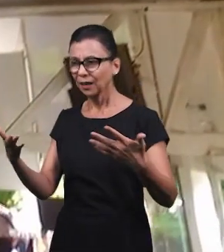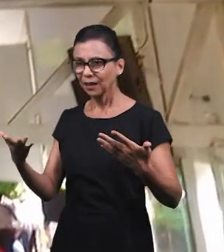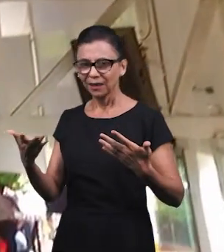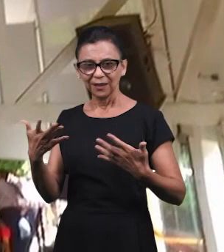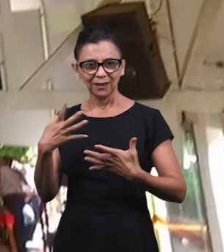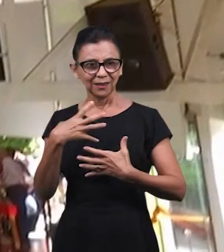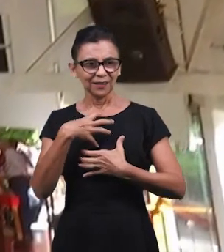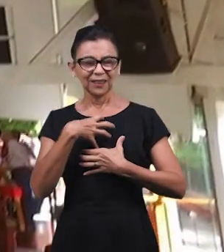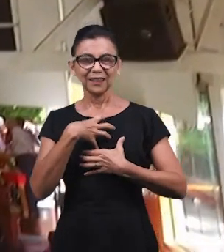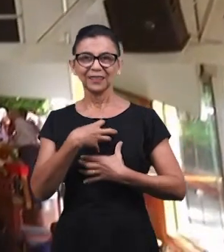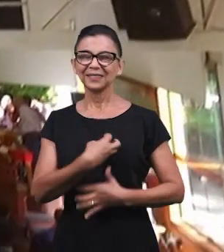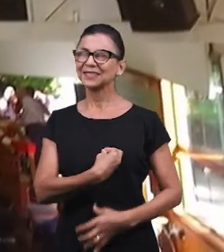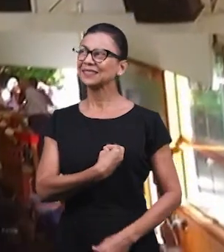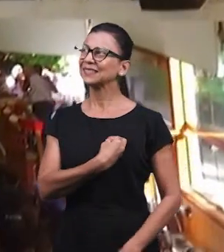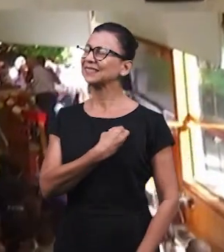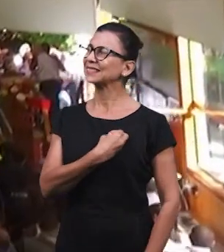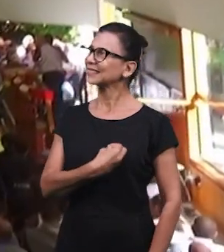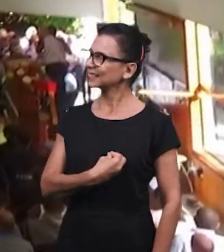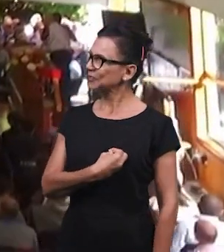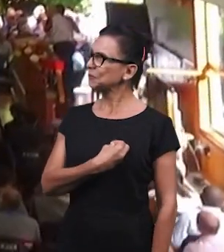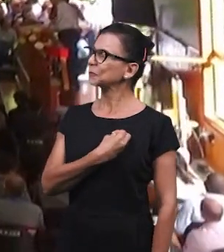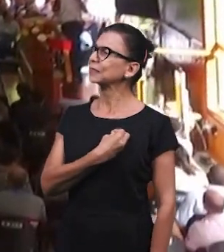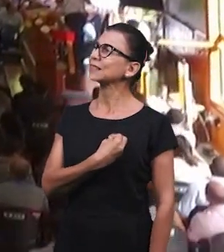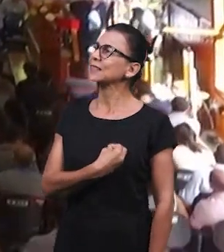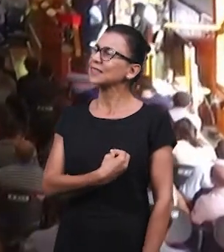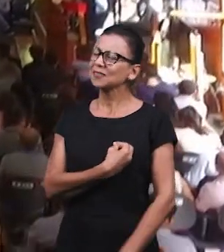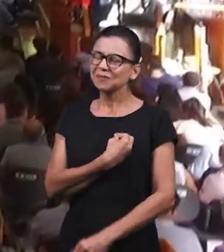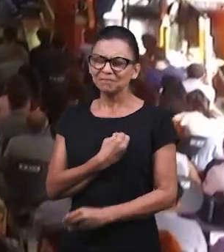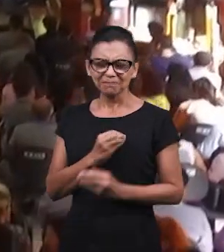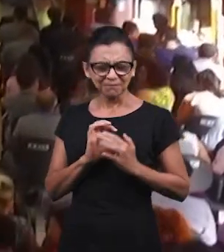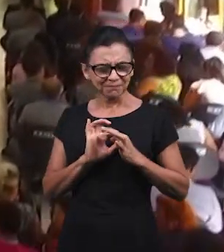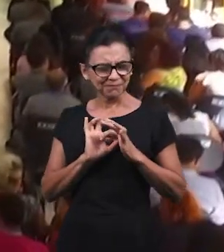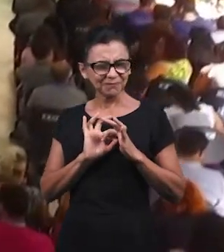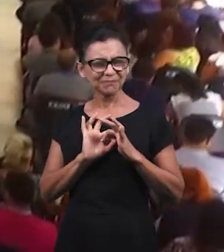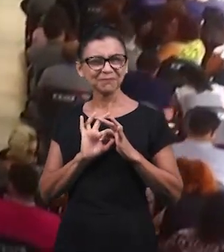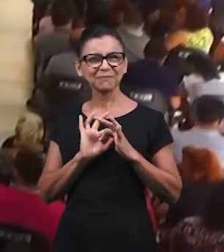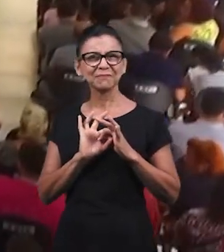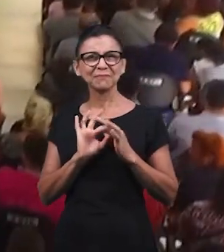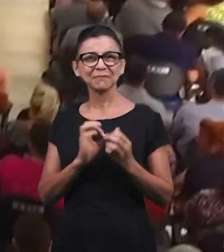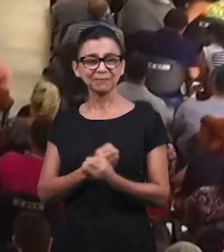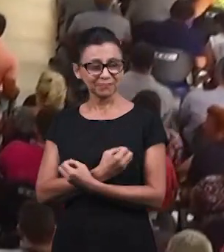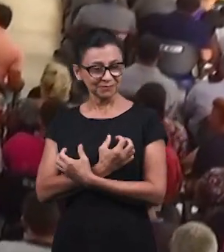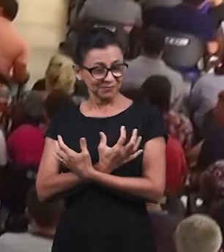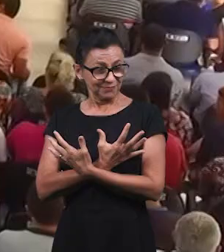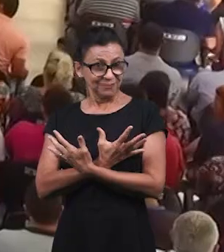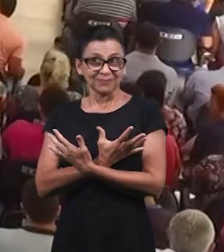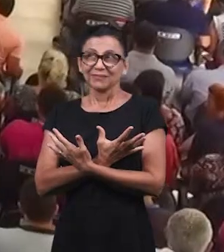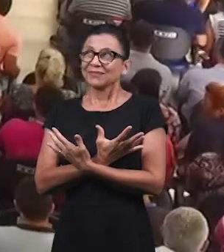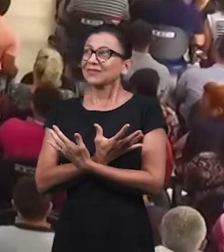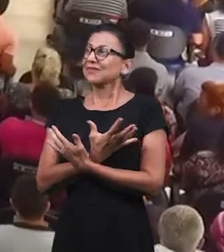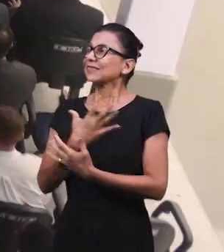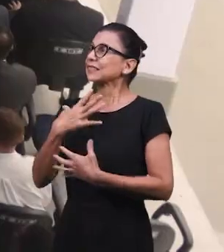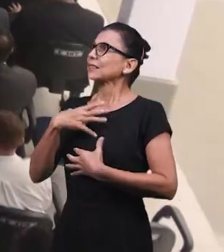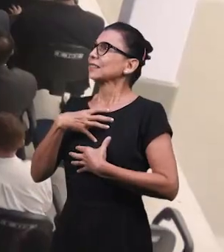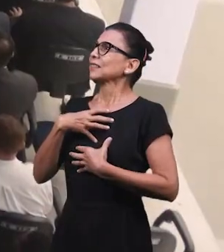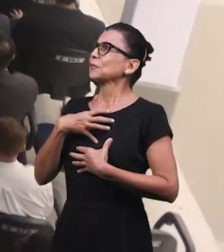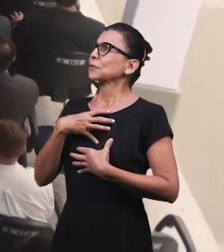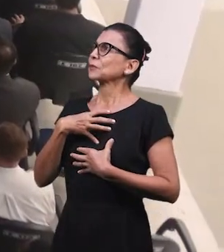Мы можем ощущать Его присутствие. Мы можем слышать Его нежный глас.